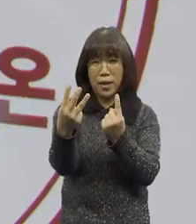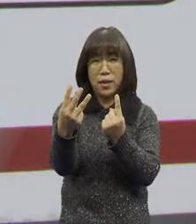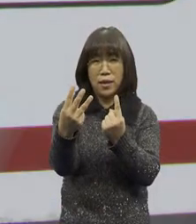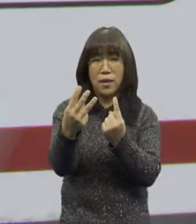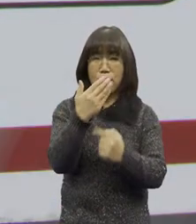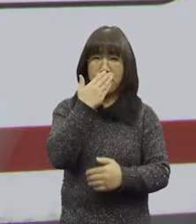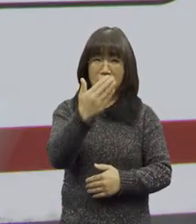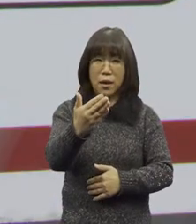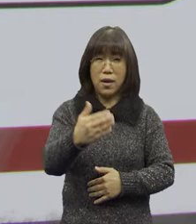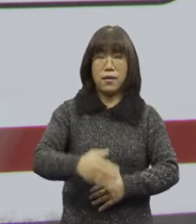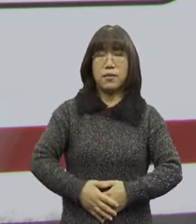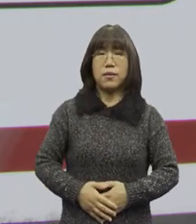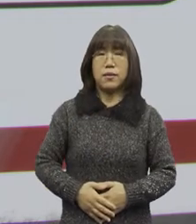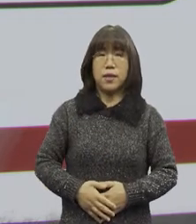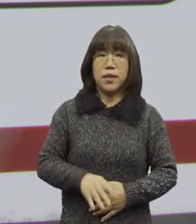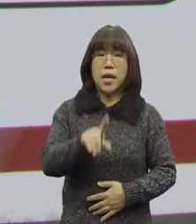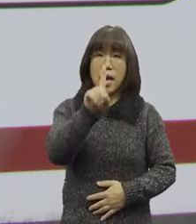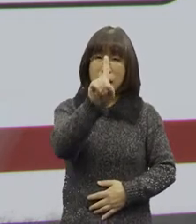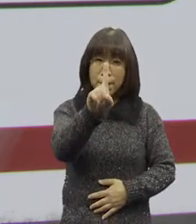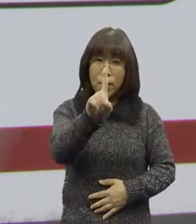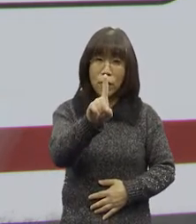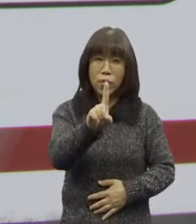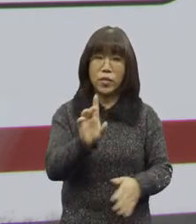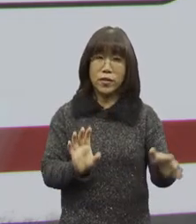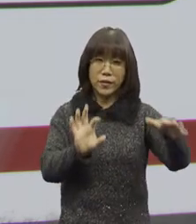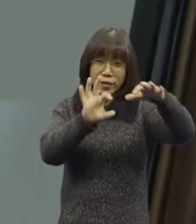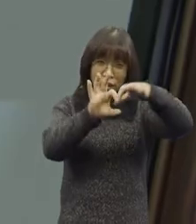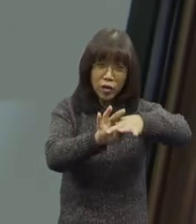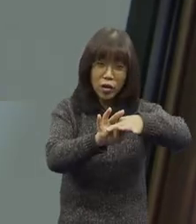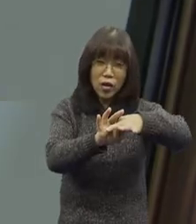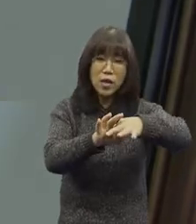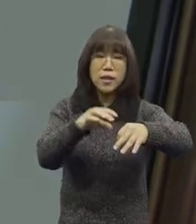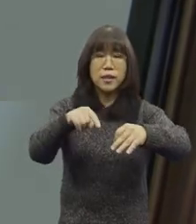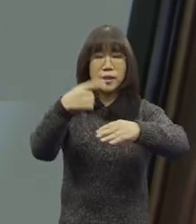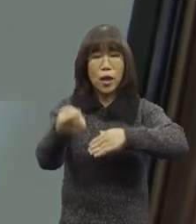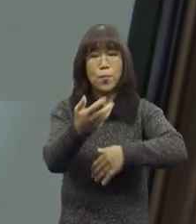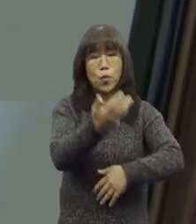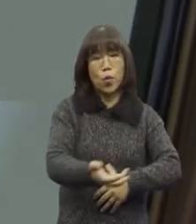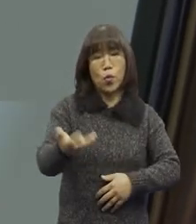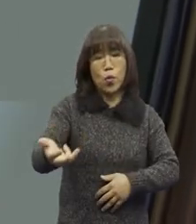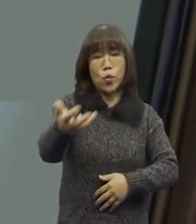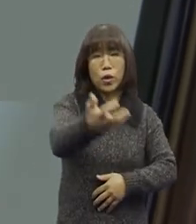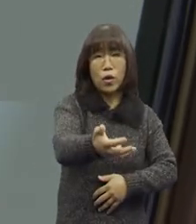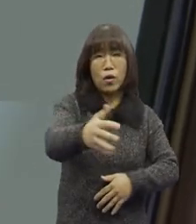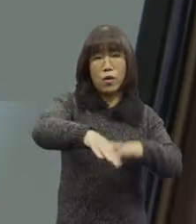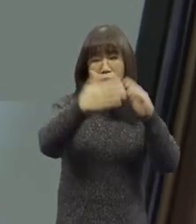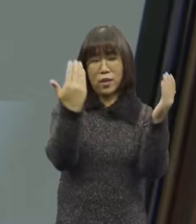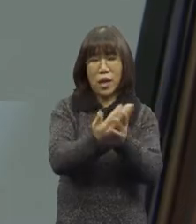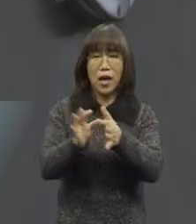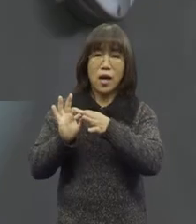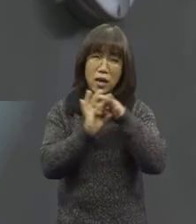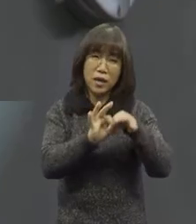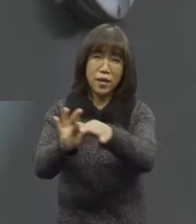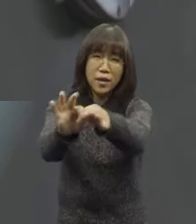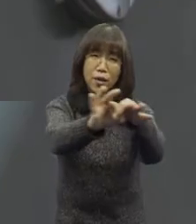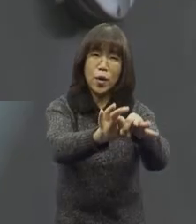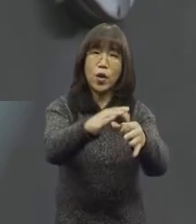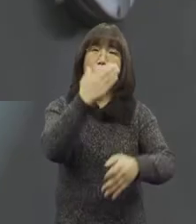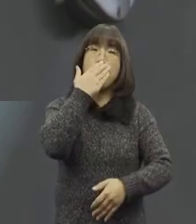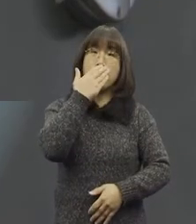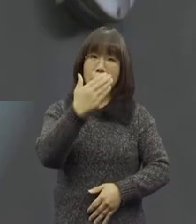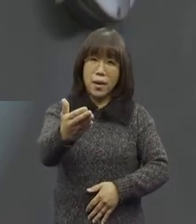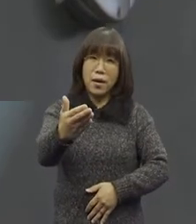수 있습니다 특히 보안접속 은 최초 1회 만 설정해두면 장소별로 일일이 접속할 필요없이